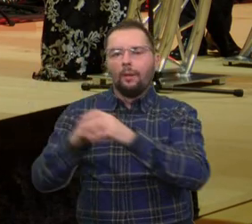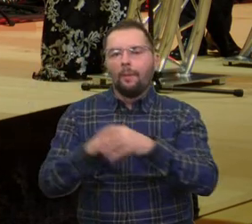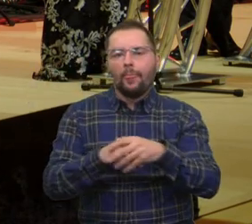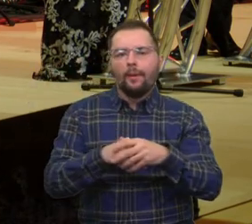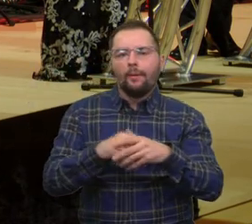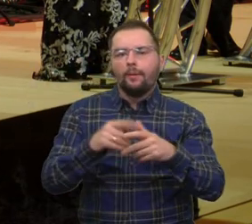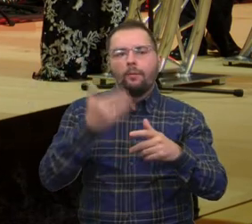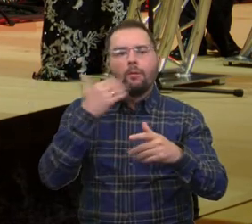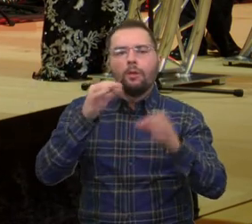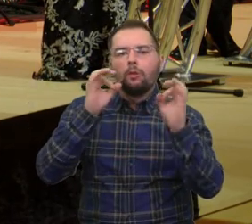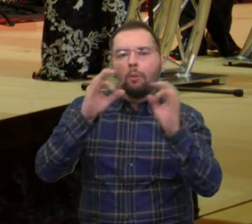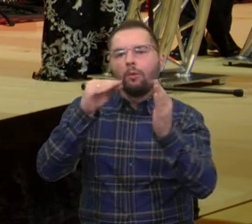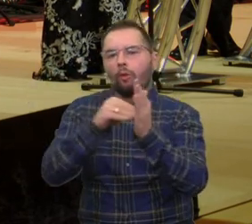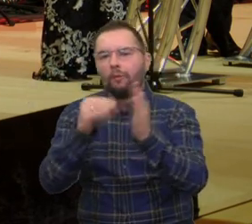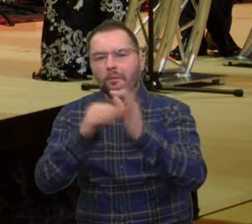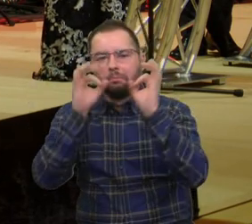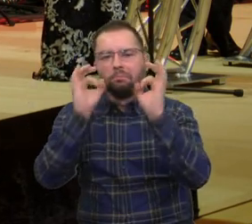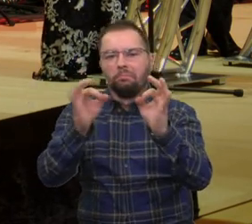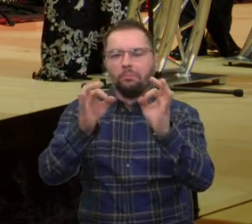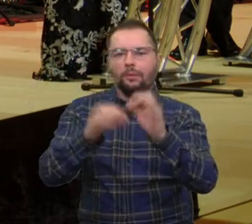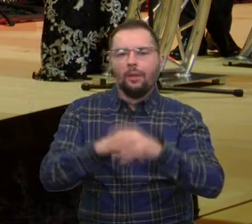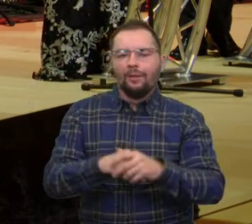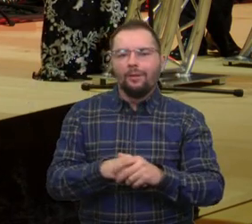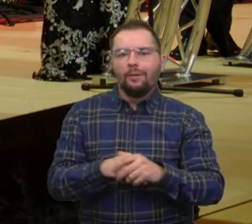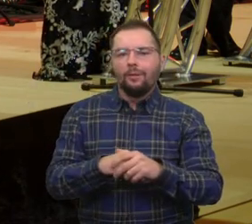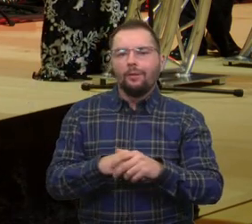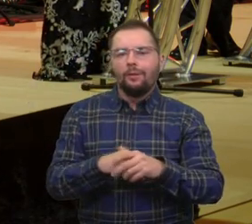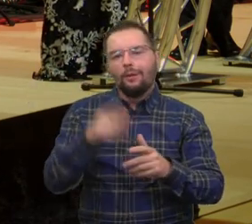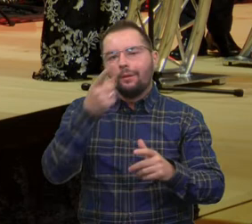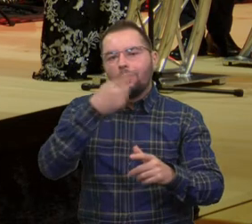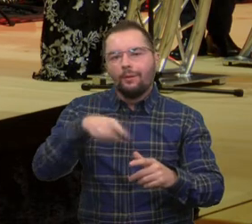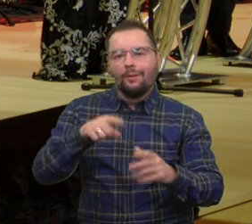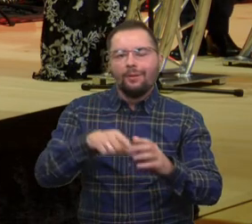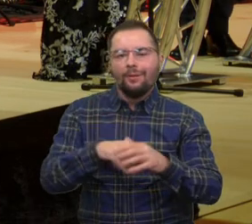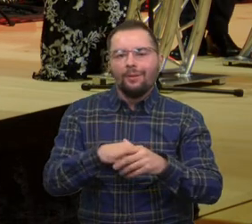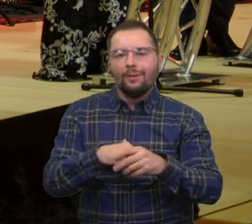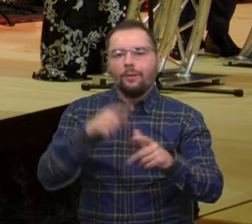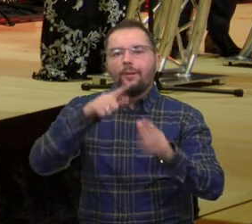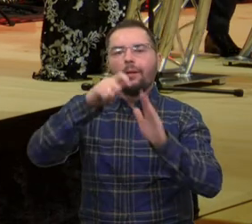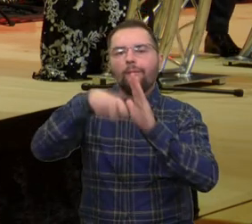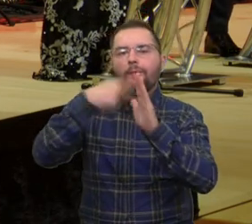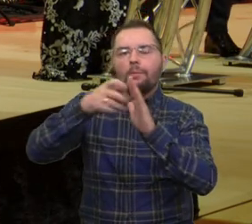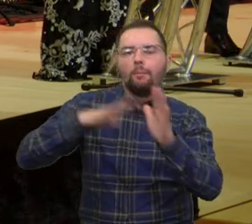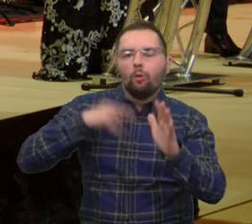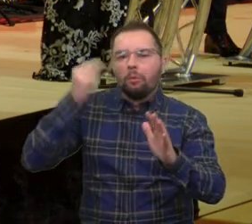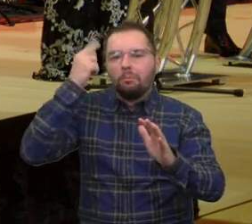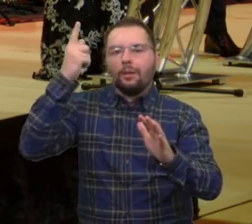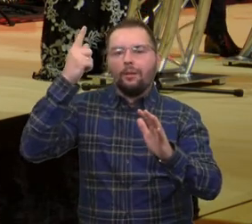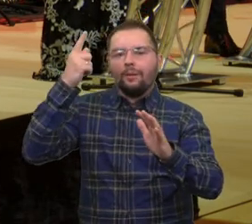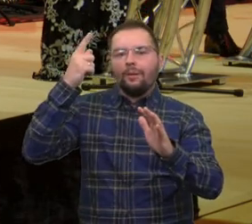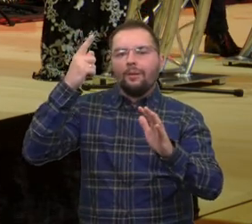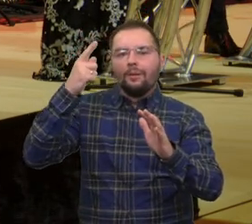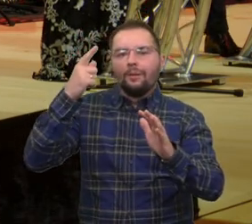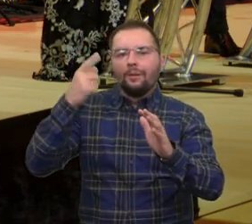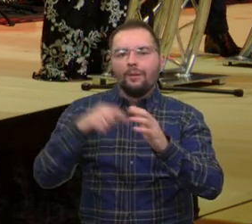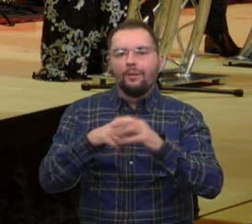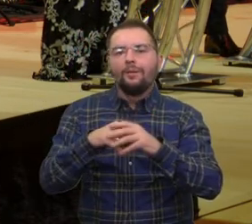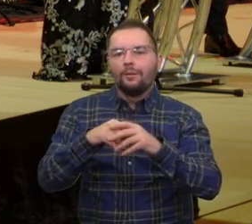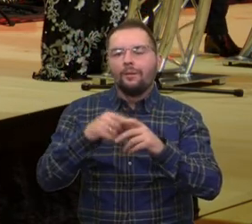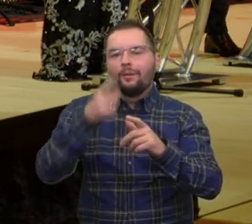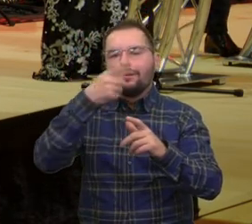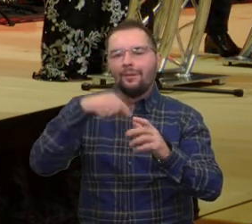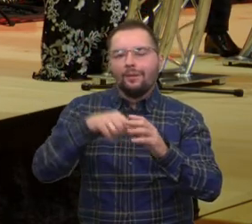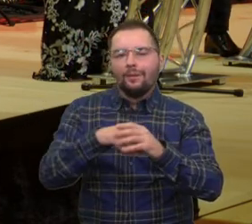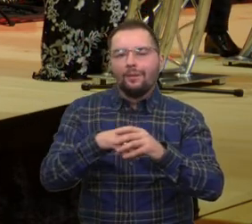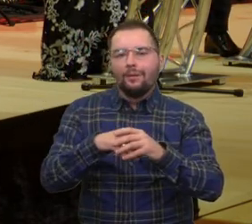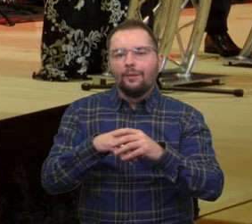dobre i bardzo dobre doświadczenia. A trochę żartobliwie powiem Państwu, bo tutaj na filmie ktoś wspominał o szpitalu Megres w Tychach.